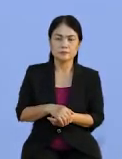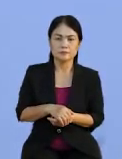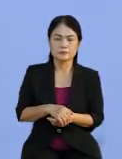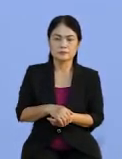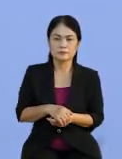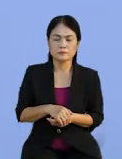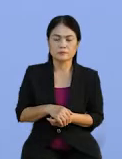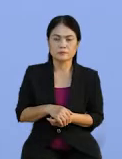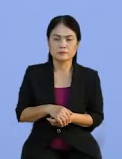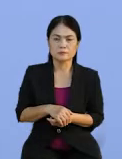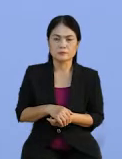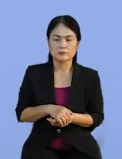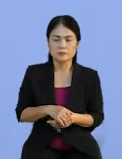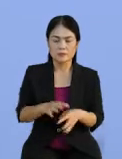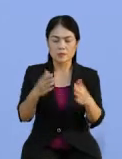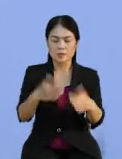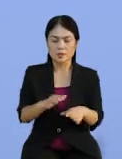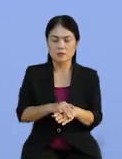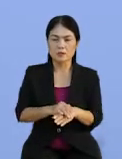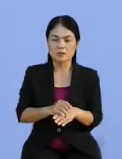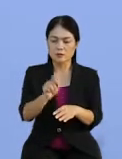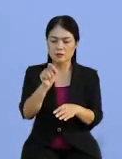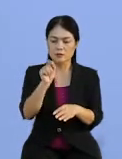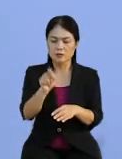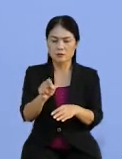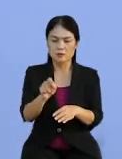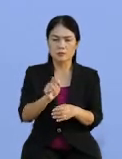bà cú bàn toát ruột đào chùm nói